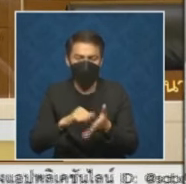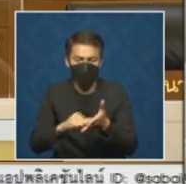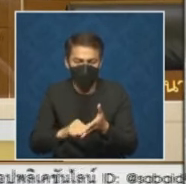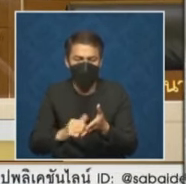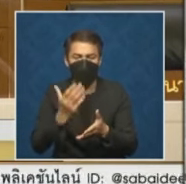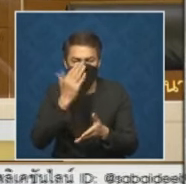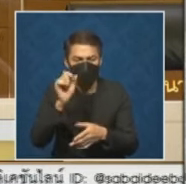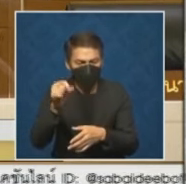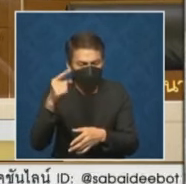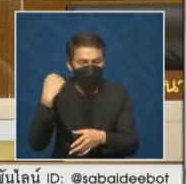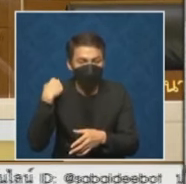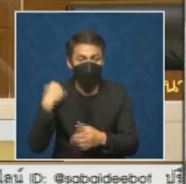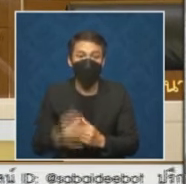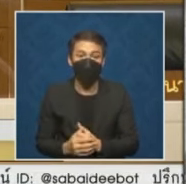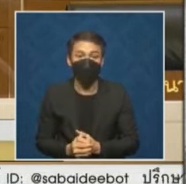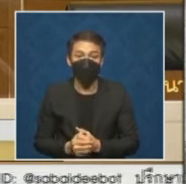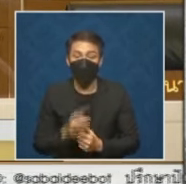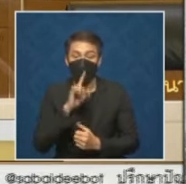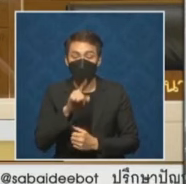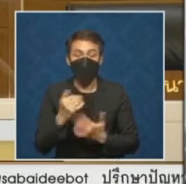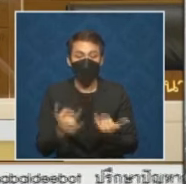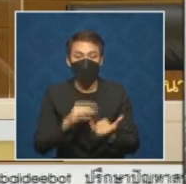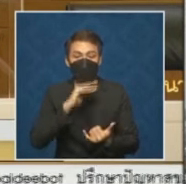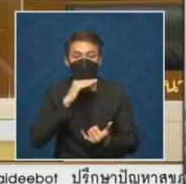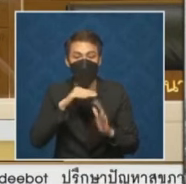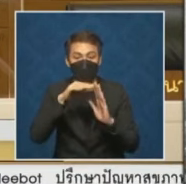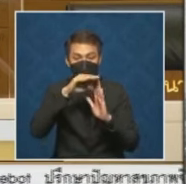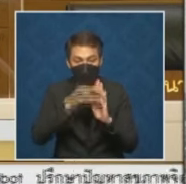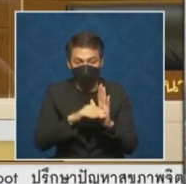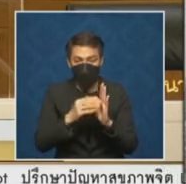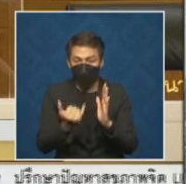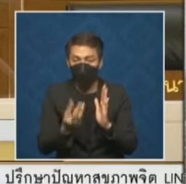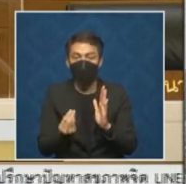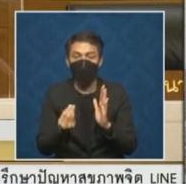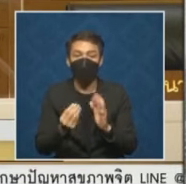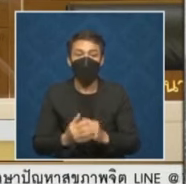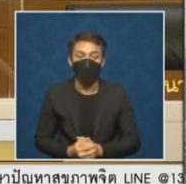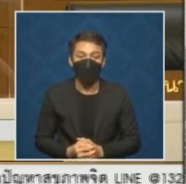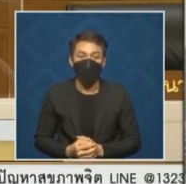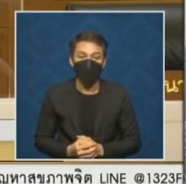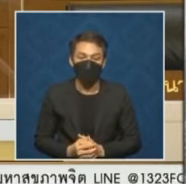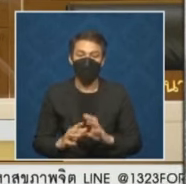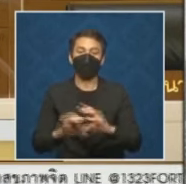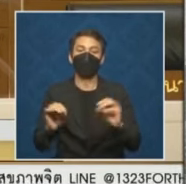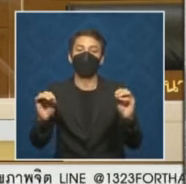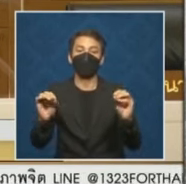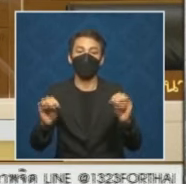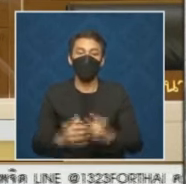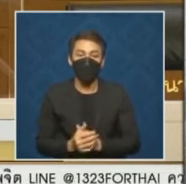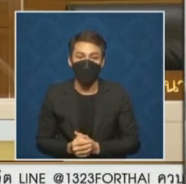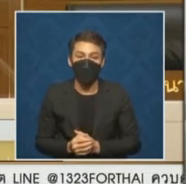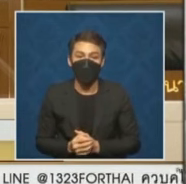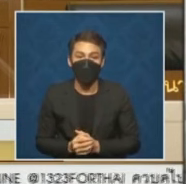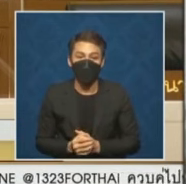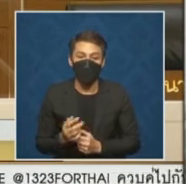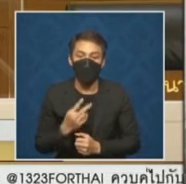ลรัฐสภาเบ็ดเสร็จแล้วไงเสียงข้างมากกับโกงเอามาแบ่งกันกินมากอยู่ด้วย